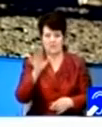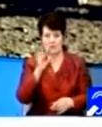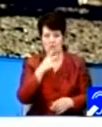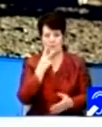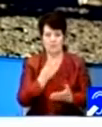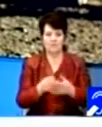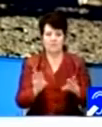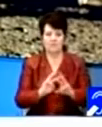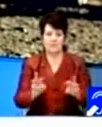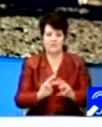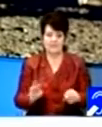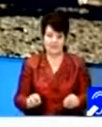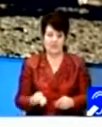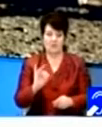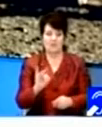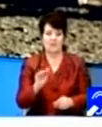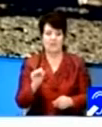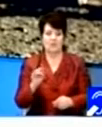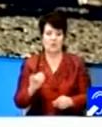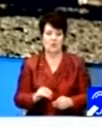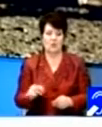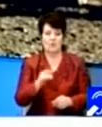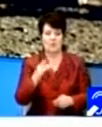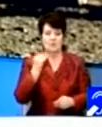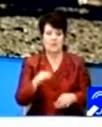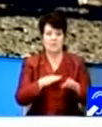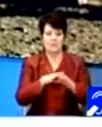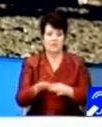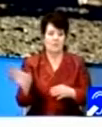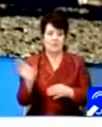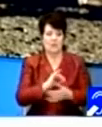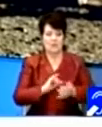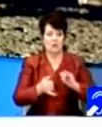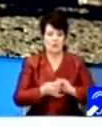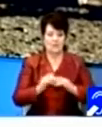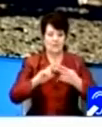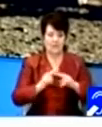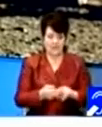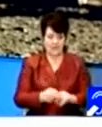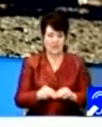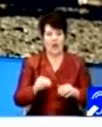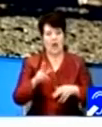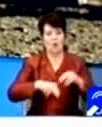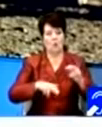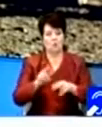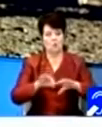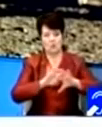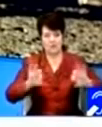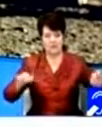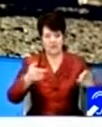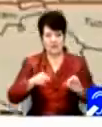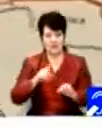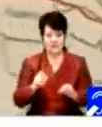Potrivit Ministerului Economiei și Infrastructurii Republicii Moldova, a îndeplinit deja toate condițiile tehnice privind construcția gazoductului. Ministrul